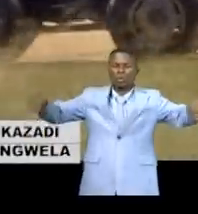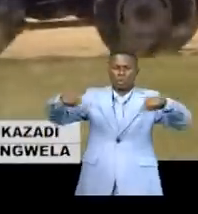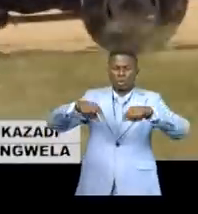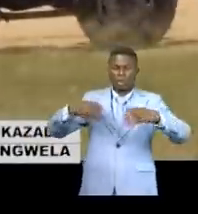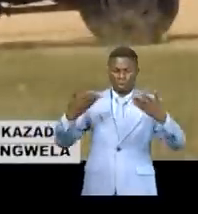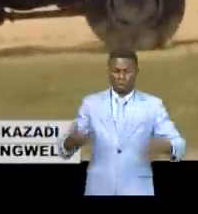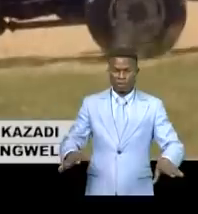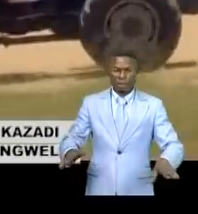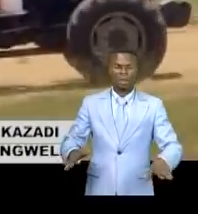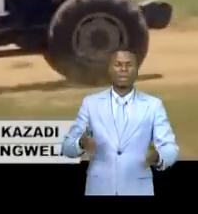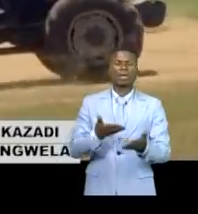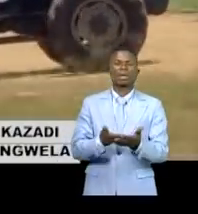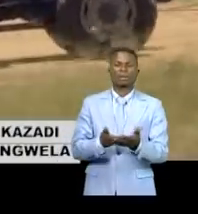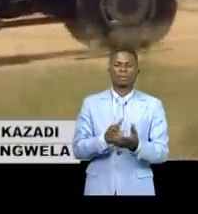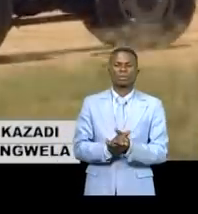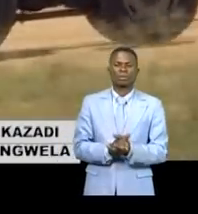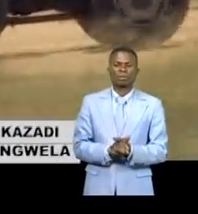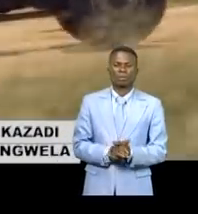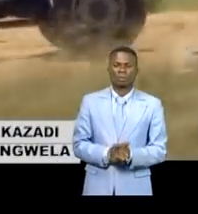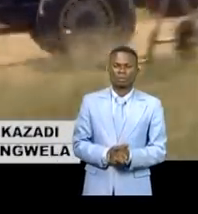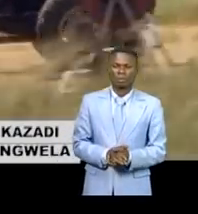fois reconstituée.